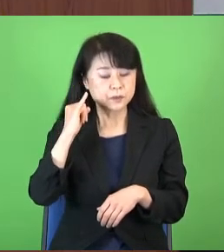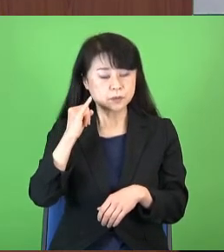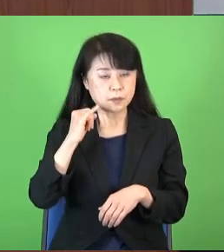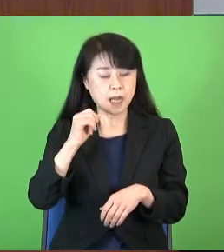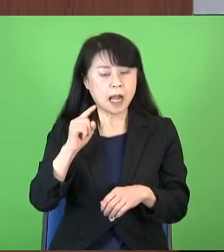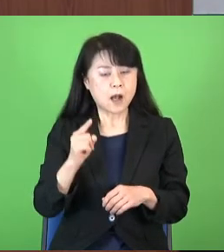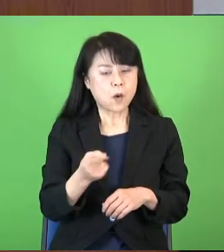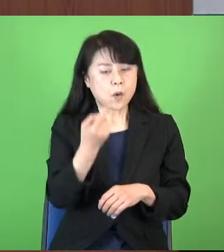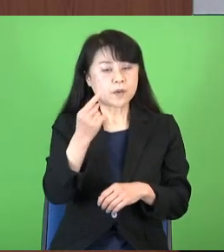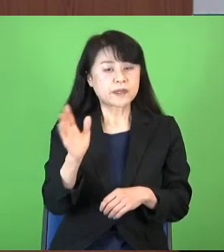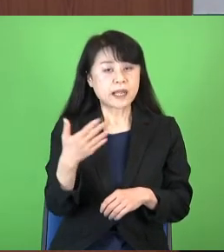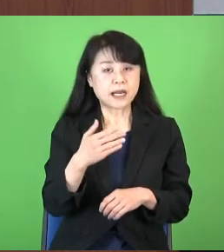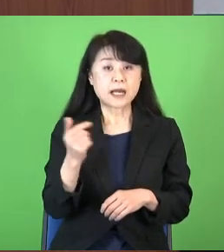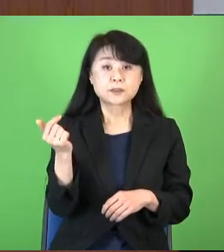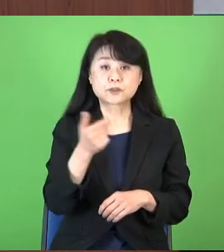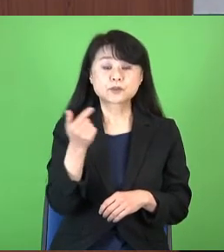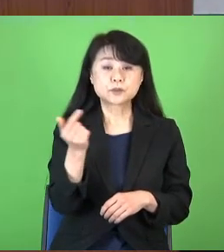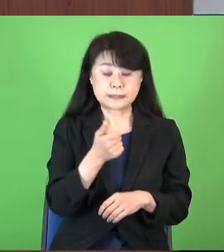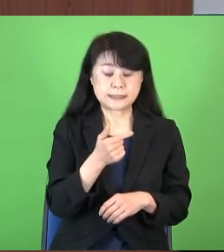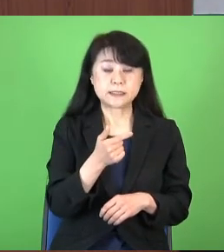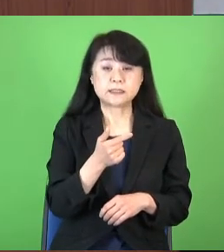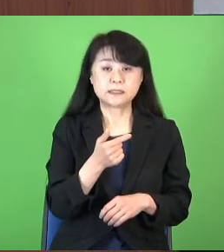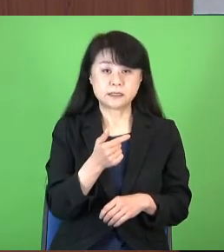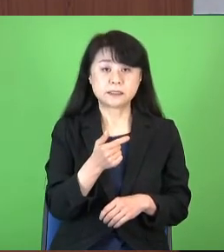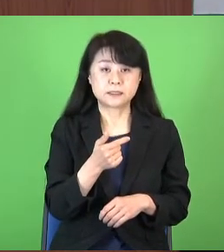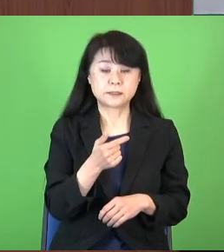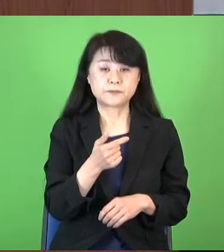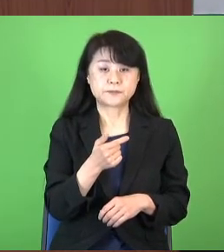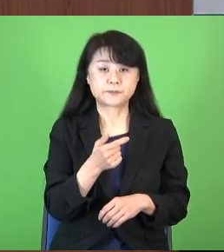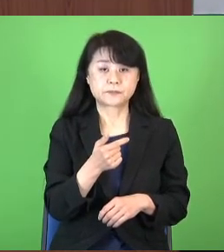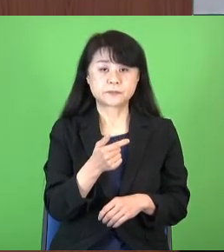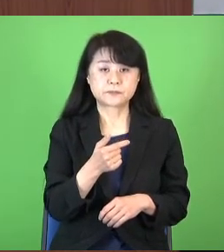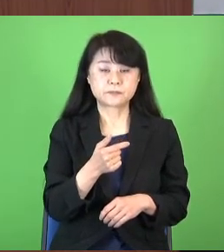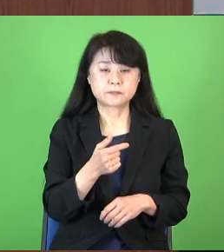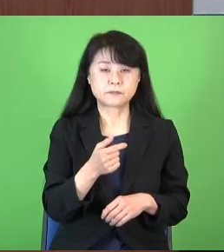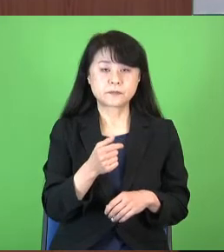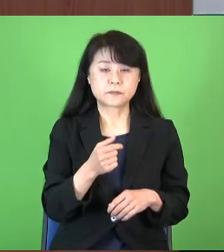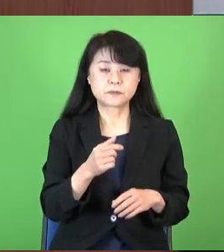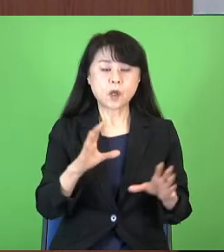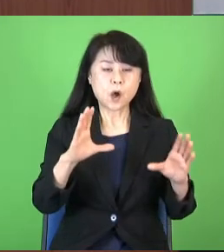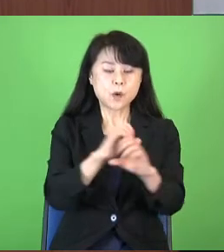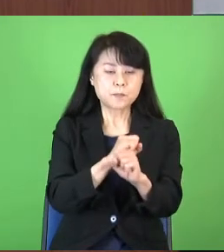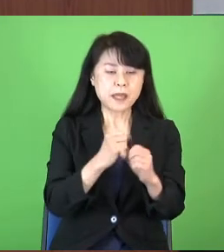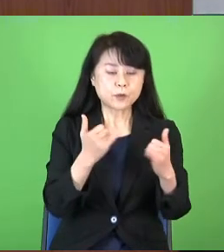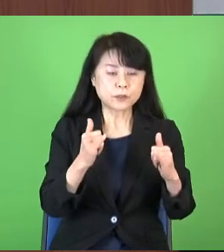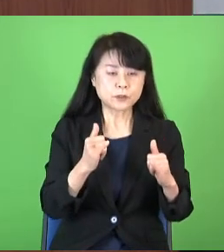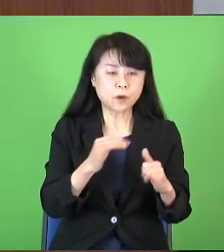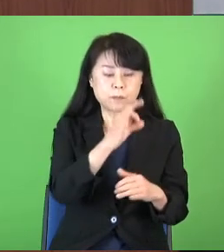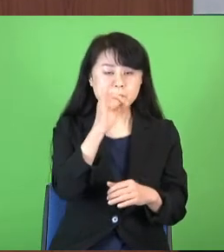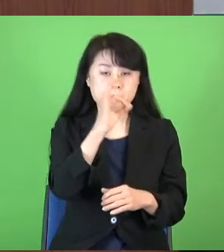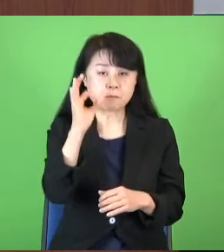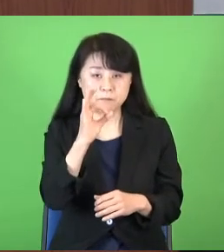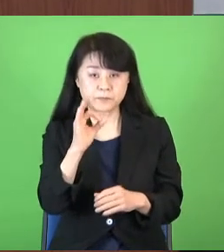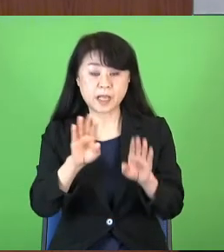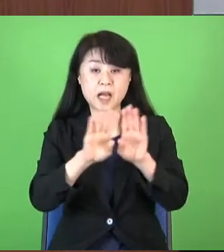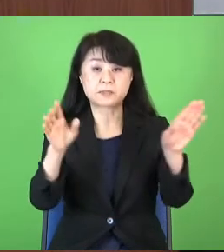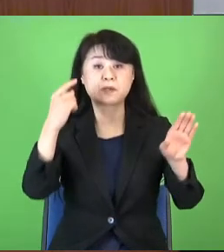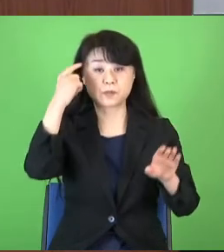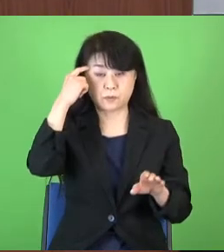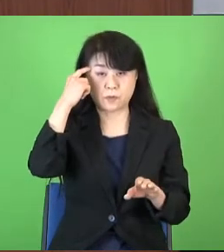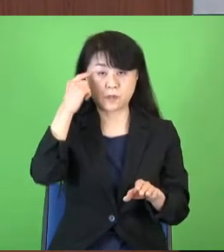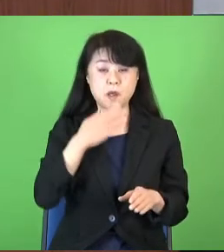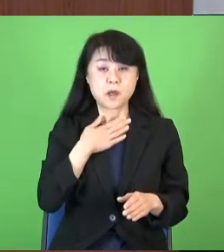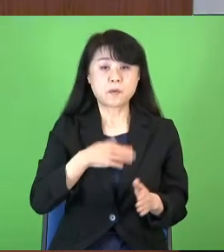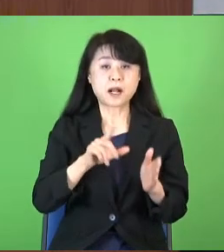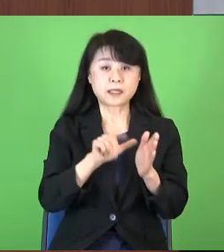歳をしてもうすぐに今当然そういう不明の方もいらっしゃらないかっていう創作になると思うんですけどわかった時点でこうもこう